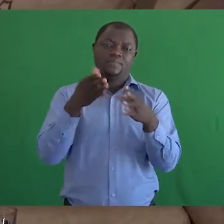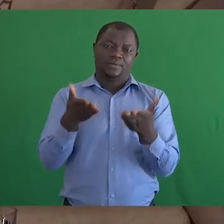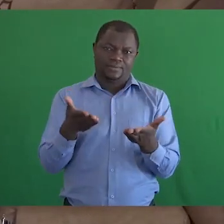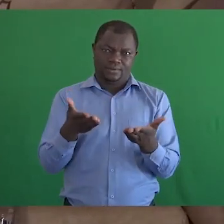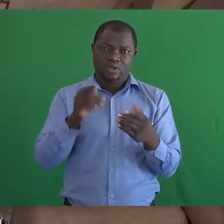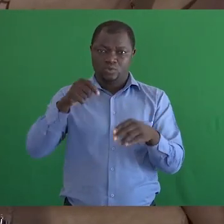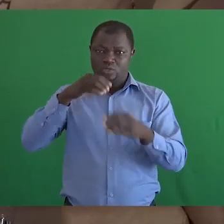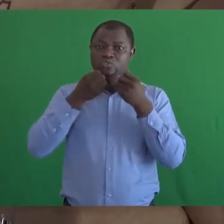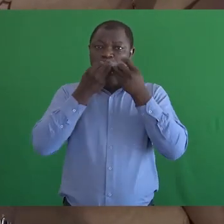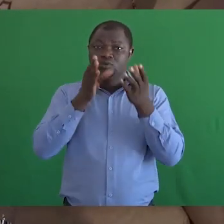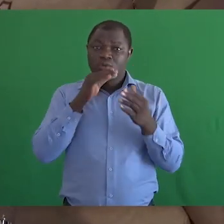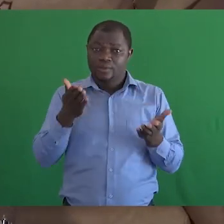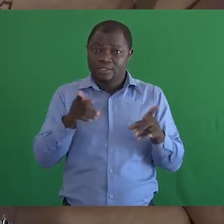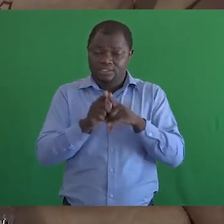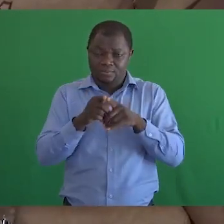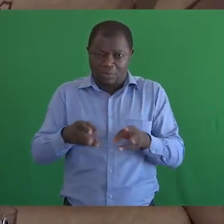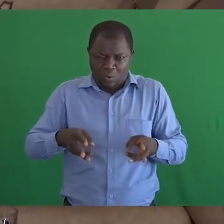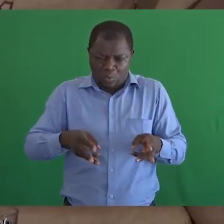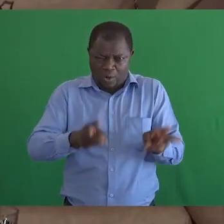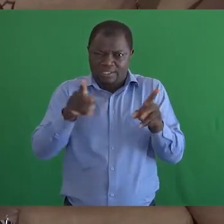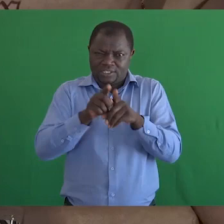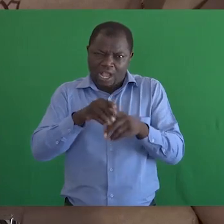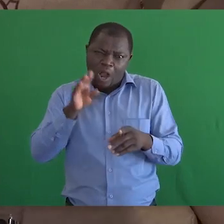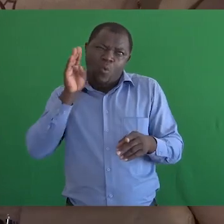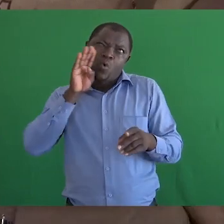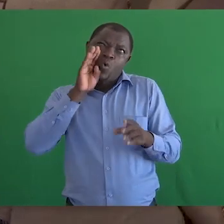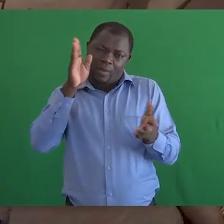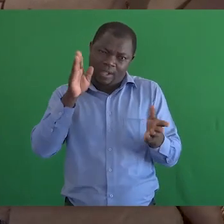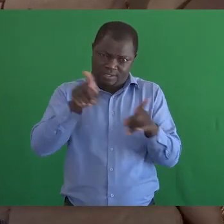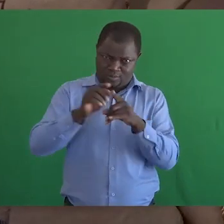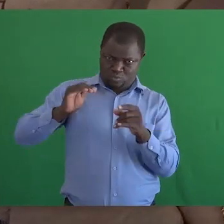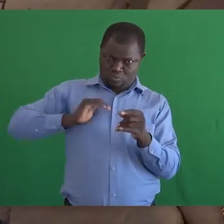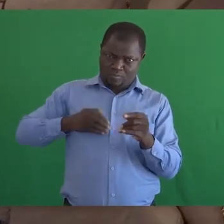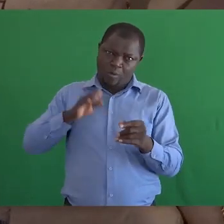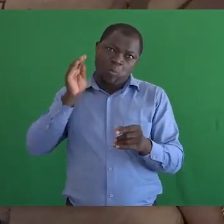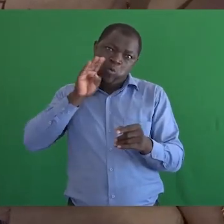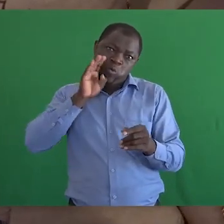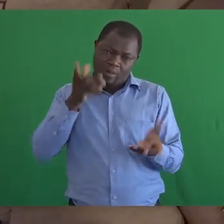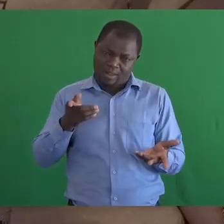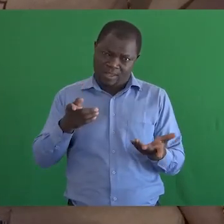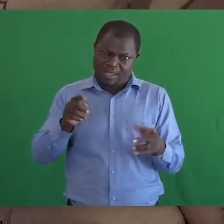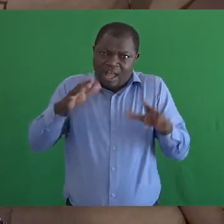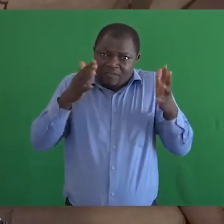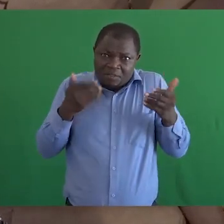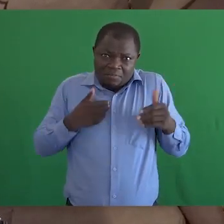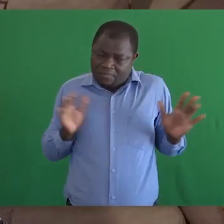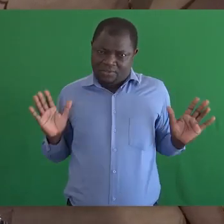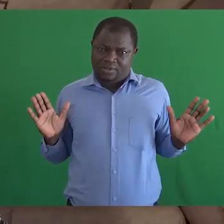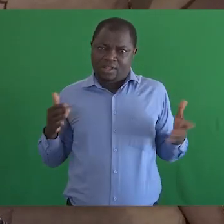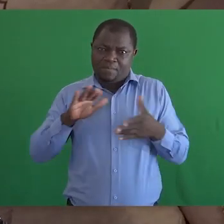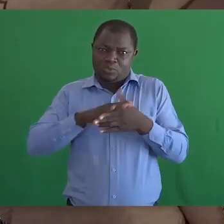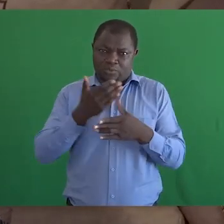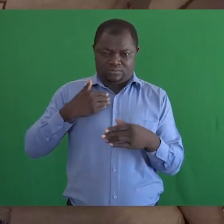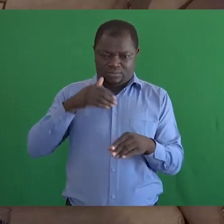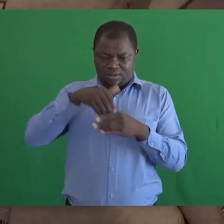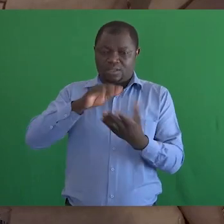pano nhasi ndeye Rwendo Rwekumakore Rwendo Rwekumakore isusu musatityire zvedu nekuti mutsika